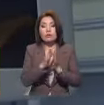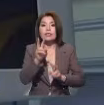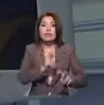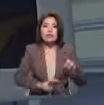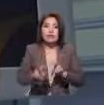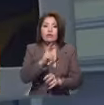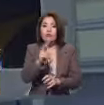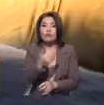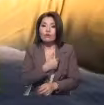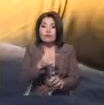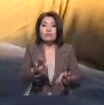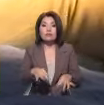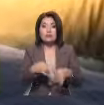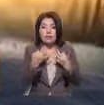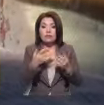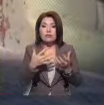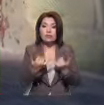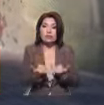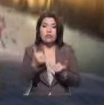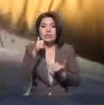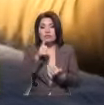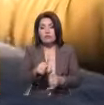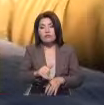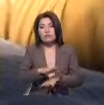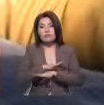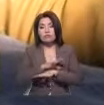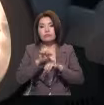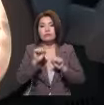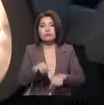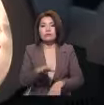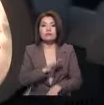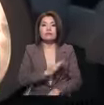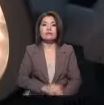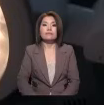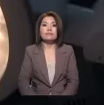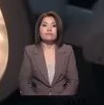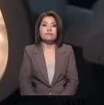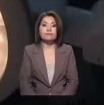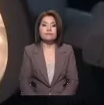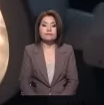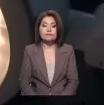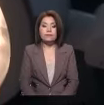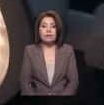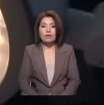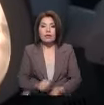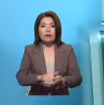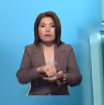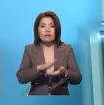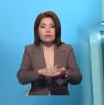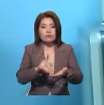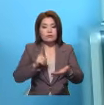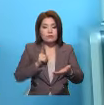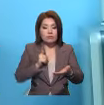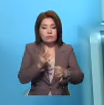тезірек табылғанын қалайды. Әйтпесе бүгін ертең о дүниеге аттануы мүмкін. Күту қағазында тұрған